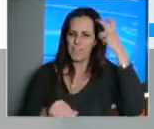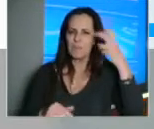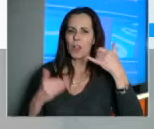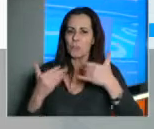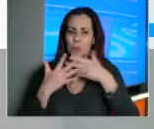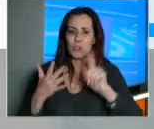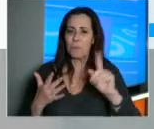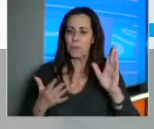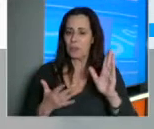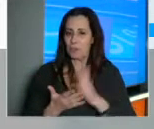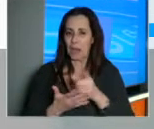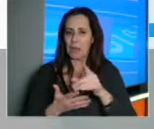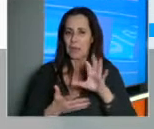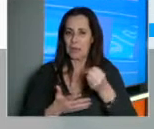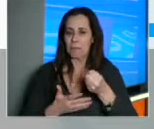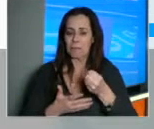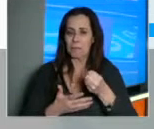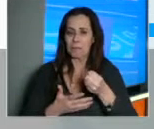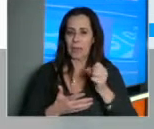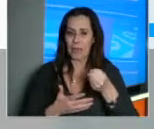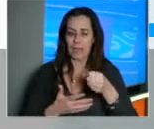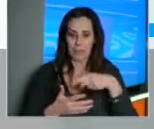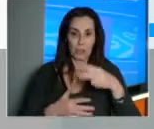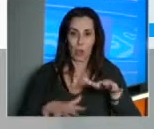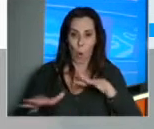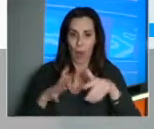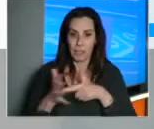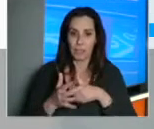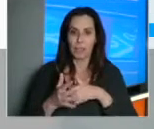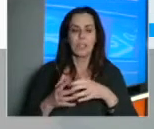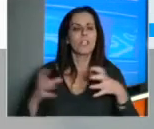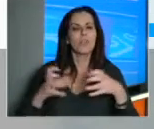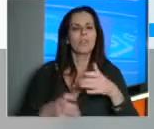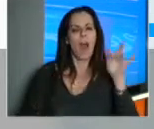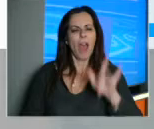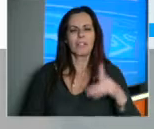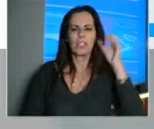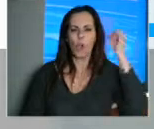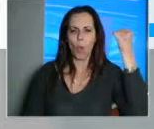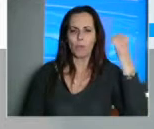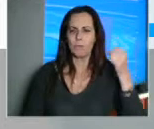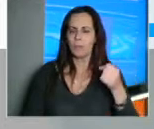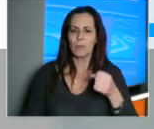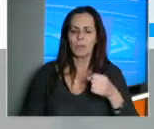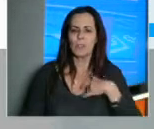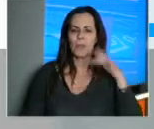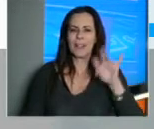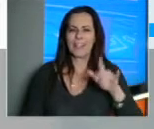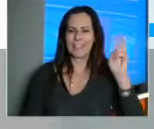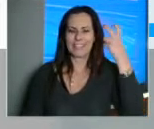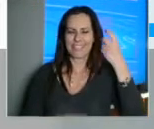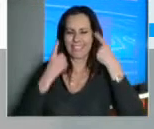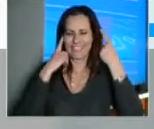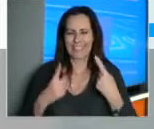עם ערבים, ועכשיו מתברר כי מי שיקבע את... אם תהיה קואליציה זו קבוצה אנטי-ציונית, אני מרגישה כמו אצל רופא עיניים,